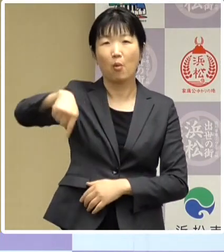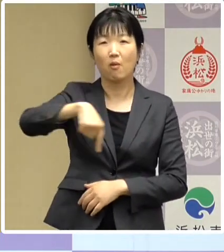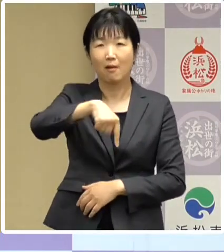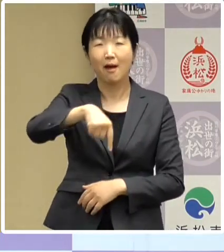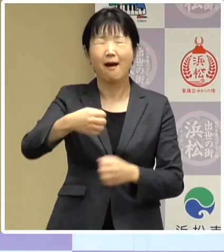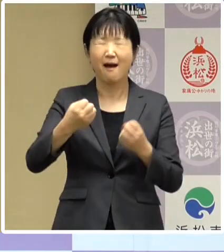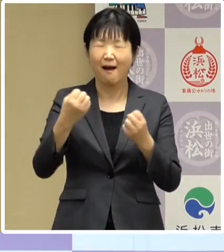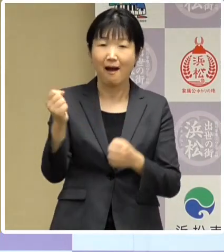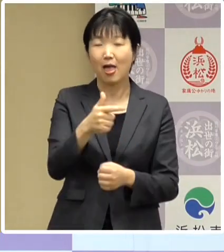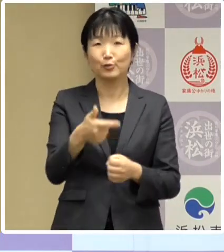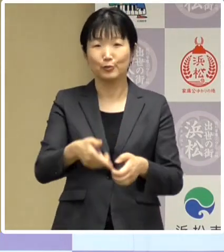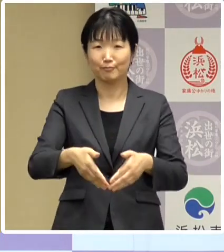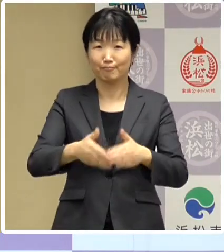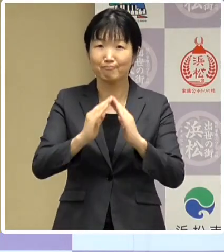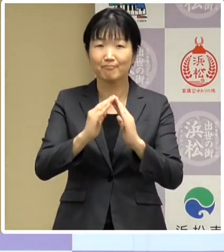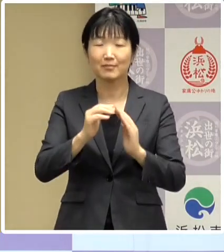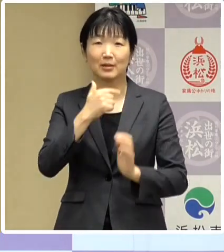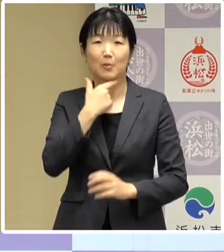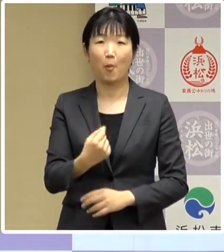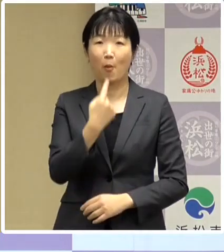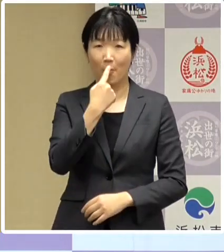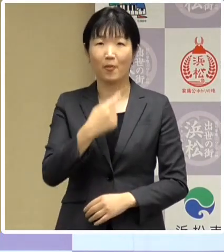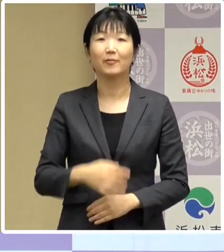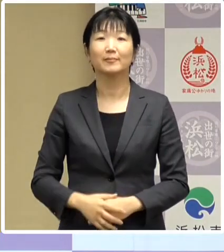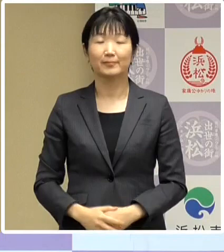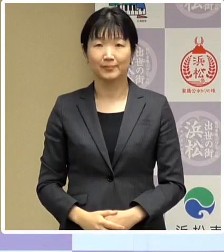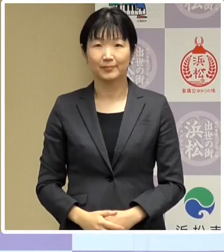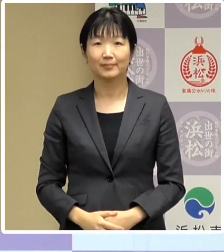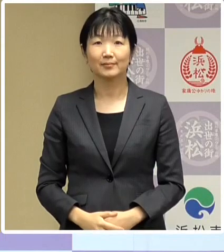再生をしていただくということに